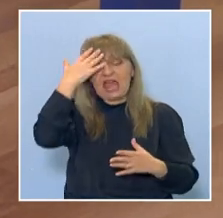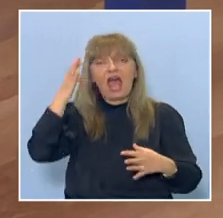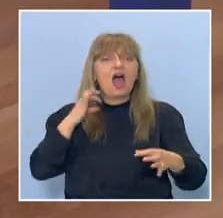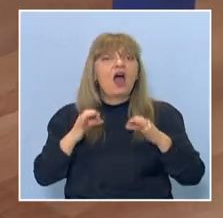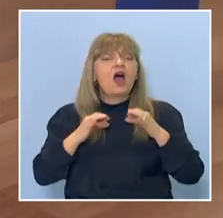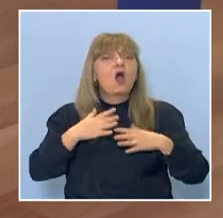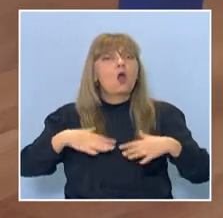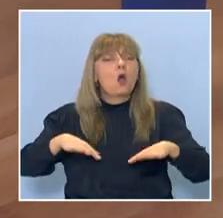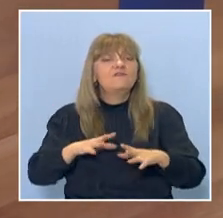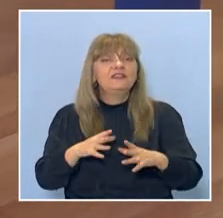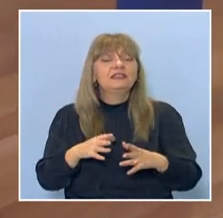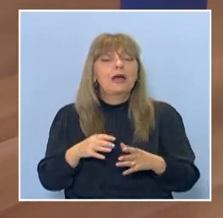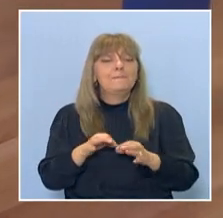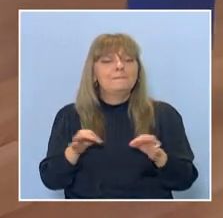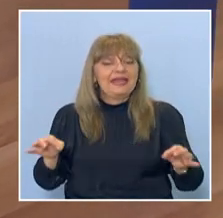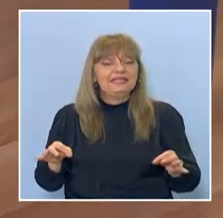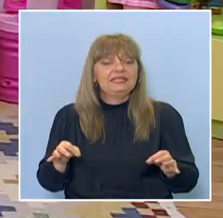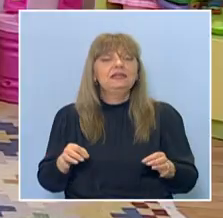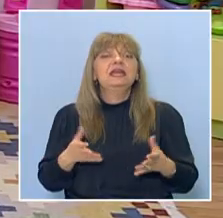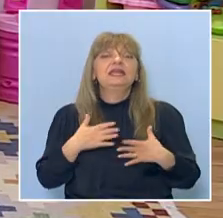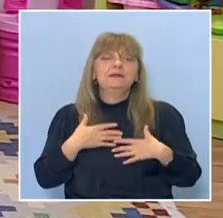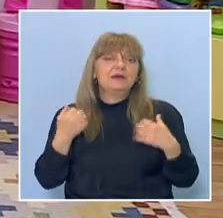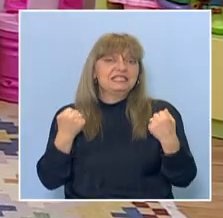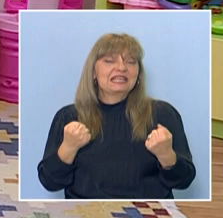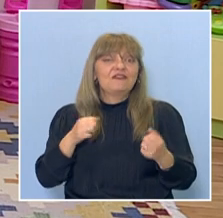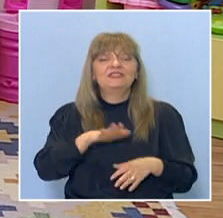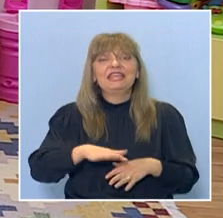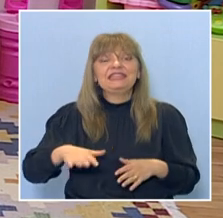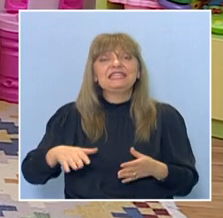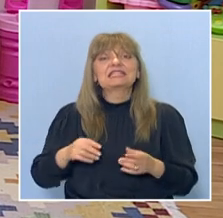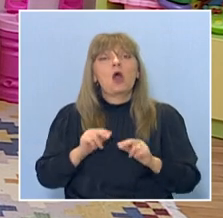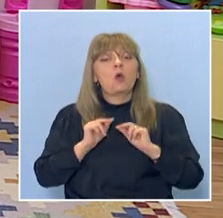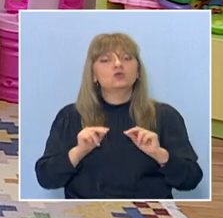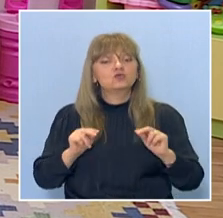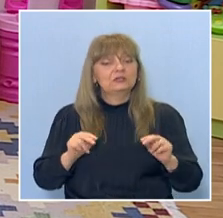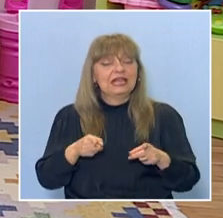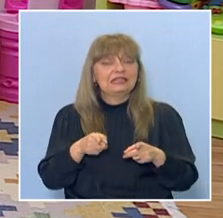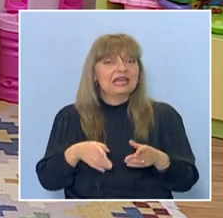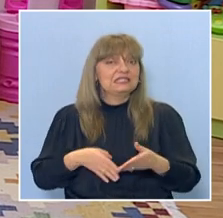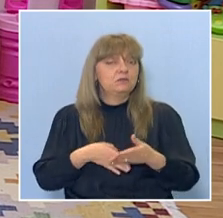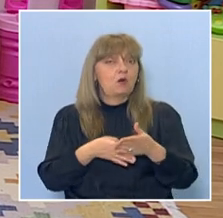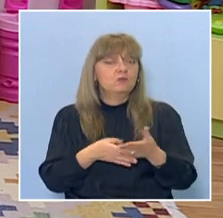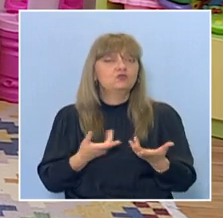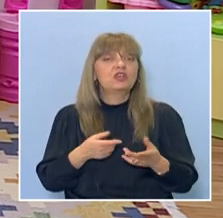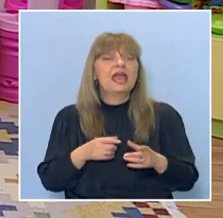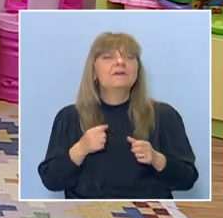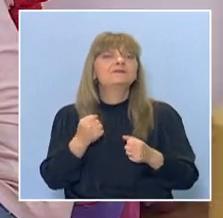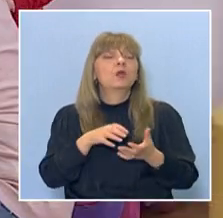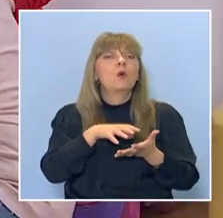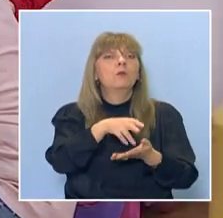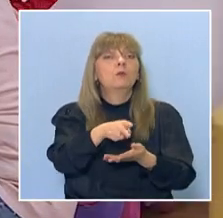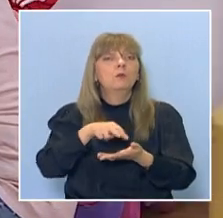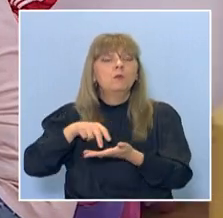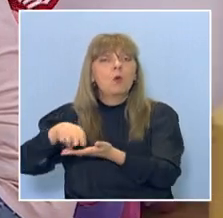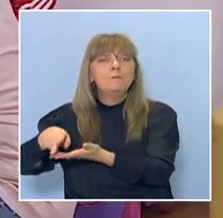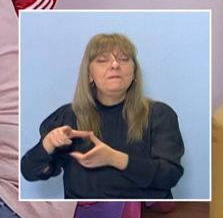за оказване на здравна и детска консултация. Тази помощ е изцяло мобилна. Насочена е към децата до 7 годишна